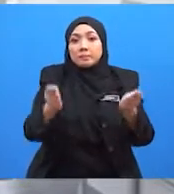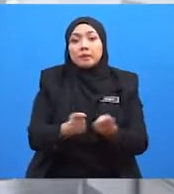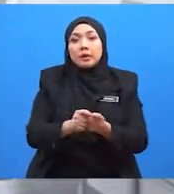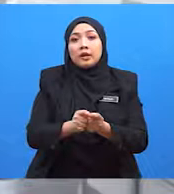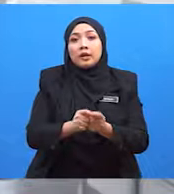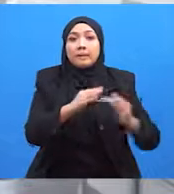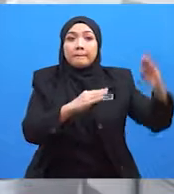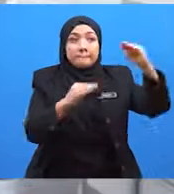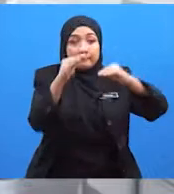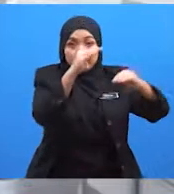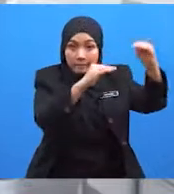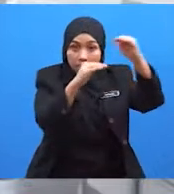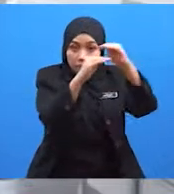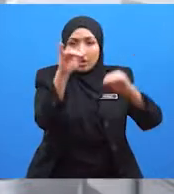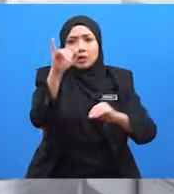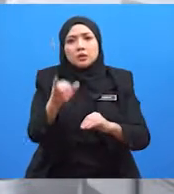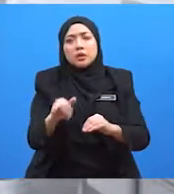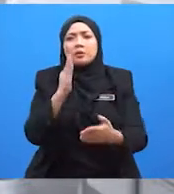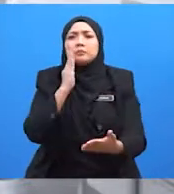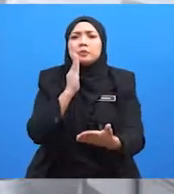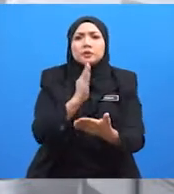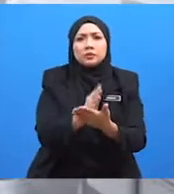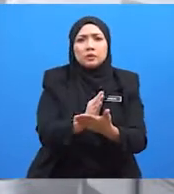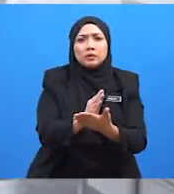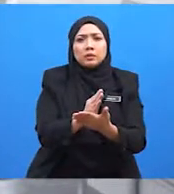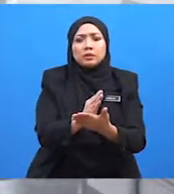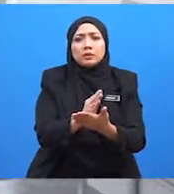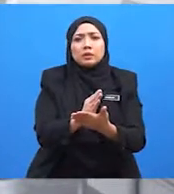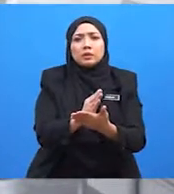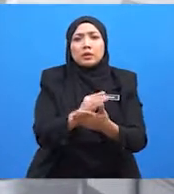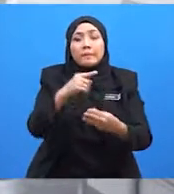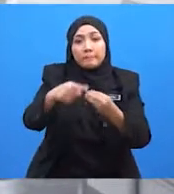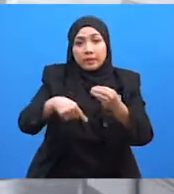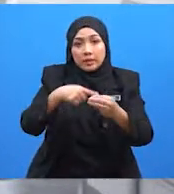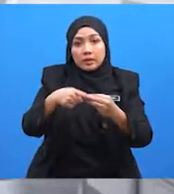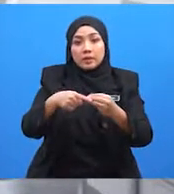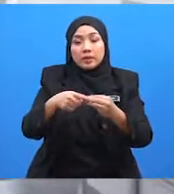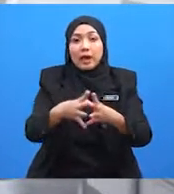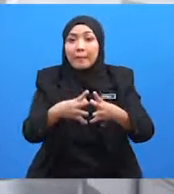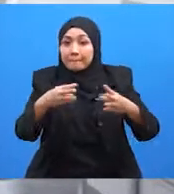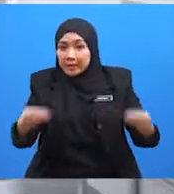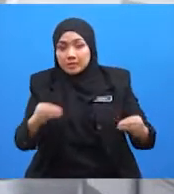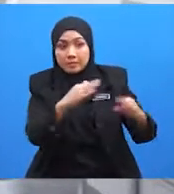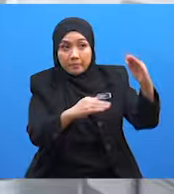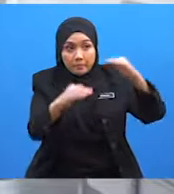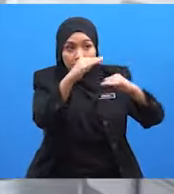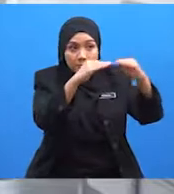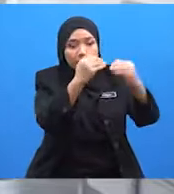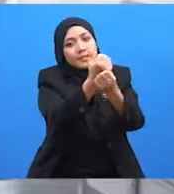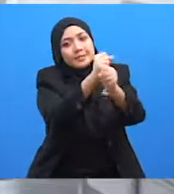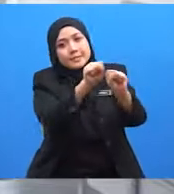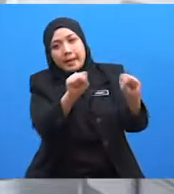bangunan yang ditamatkan pekerjaan setelah tamat tempoh kontrak pembinaan